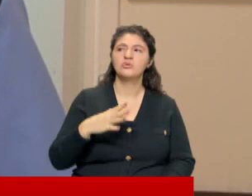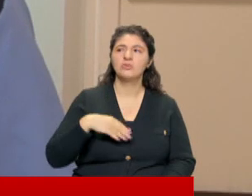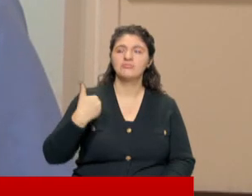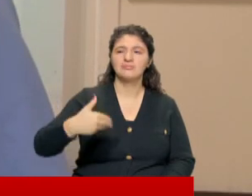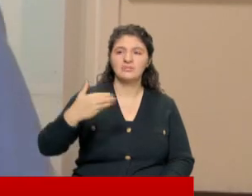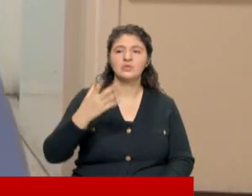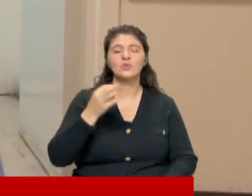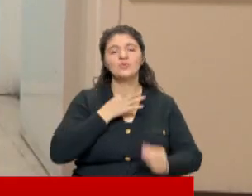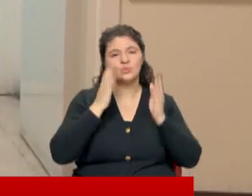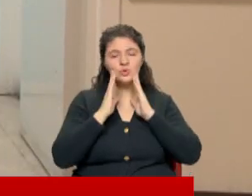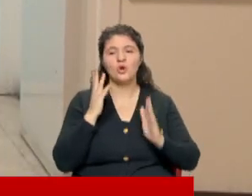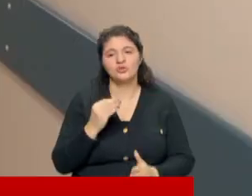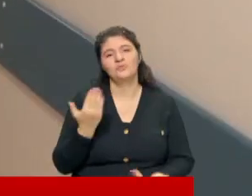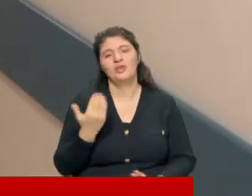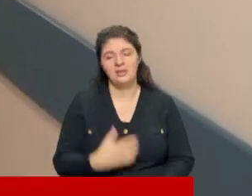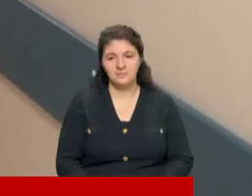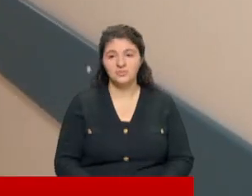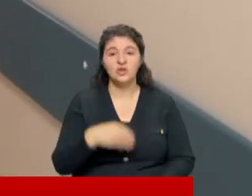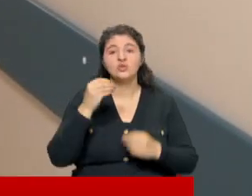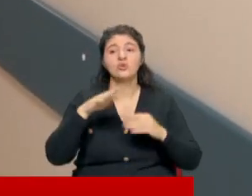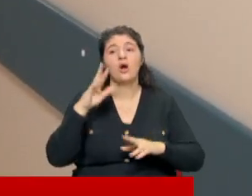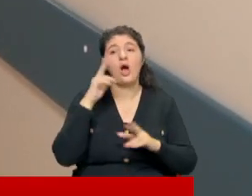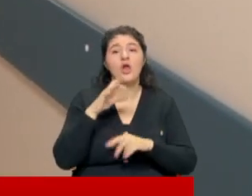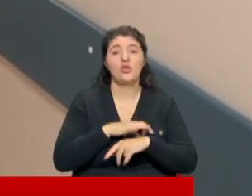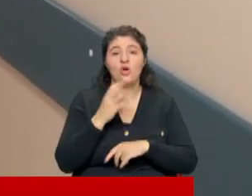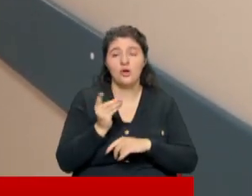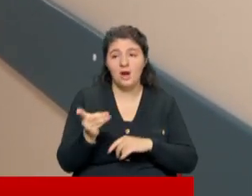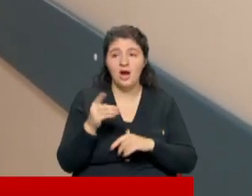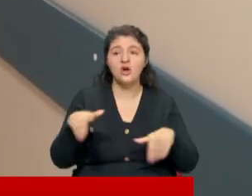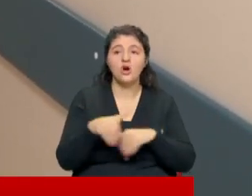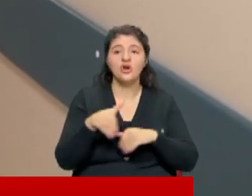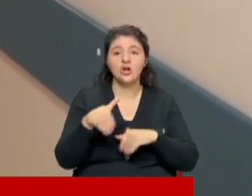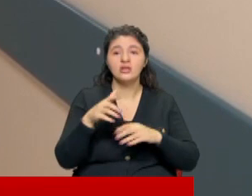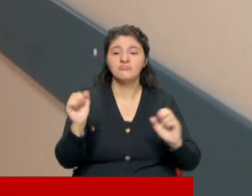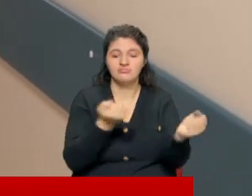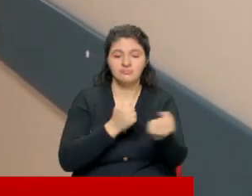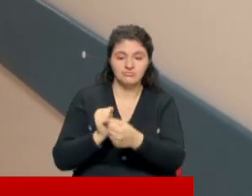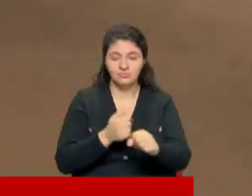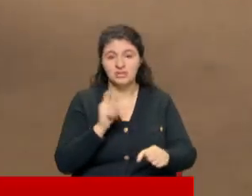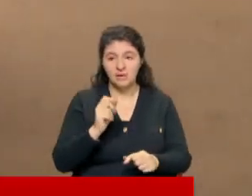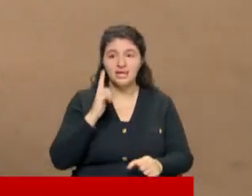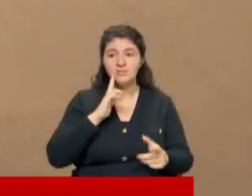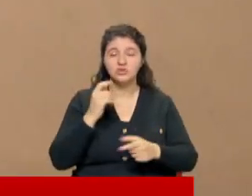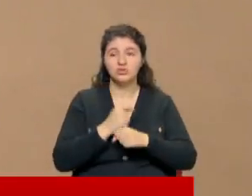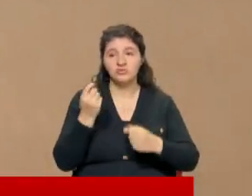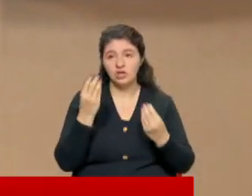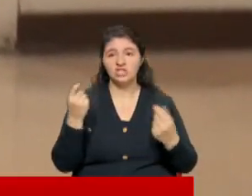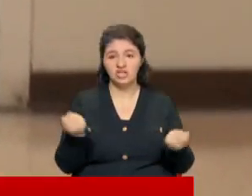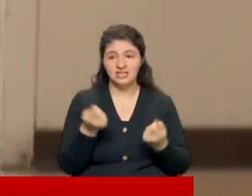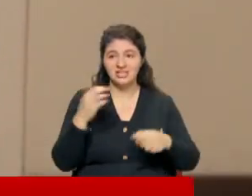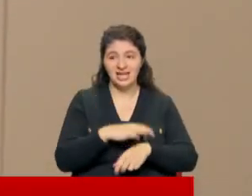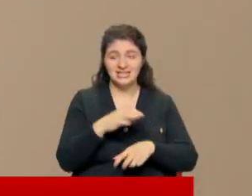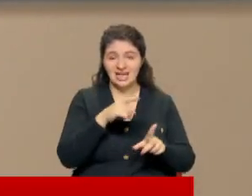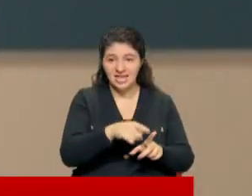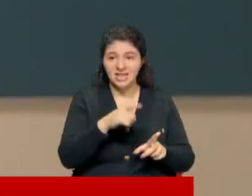ileride ve çok şükür olacağım inşallah çocukluk hayaliydi doktorluk koridorlarında paspas yaparken temizlik görevlisi olarak çalıştığı